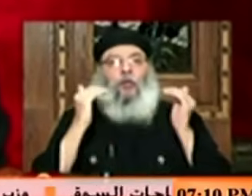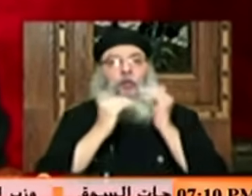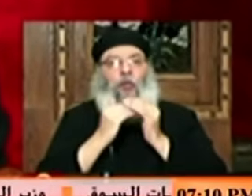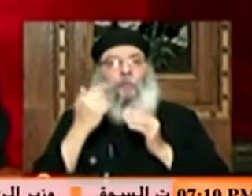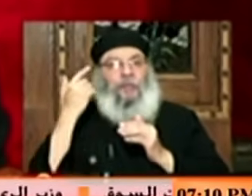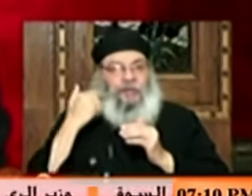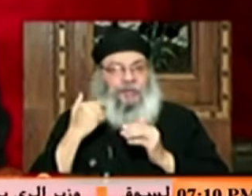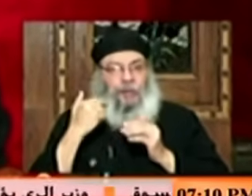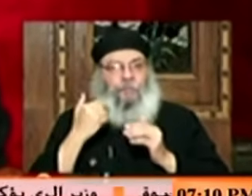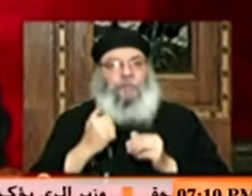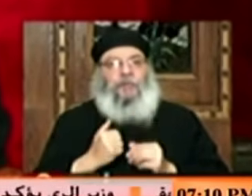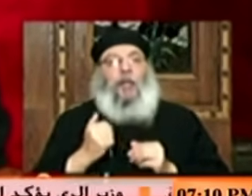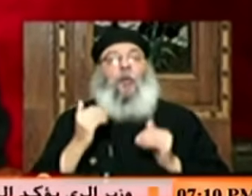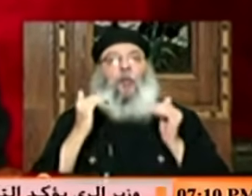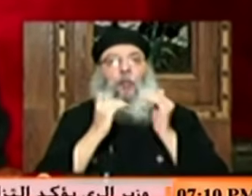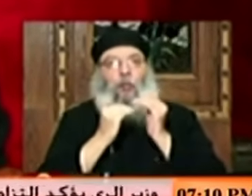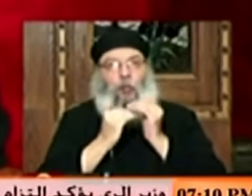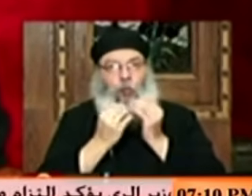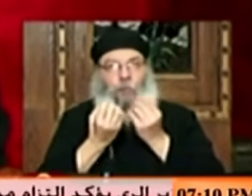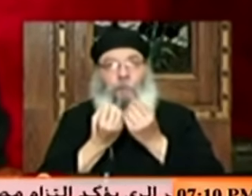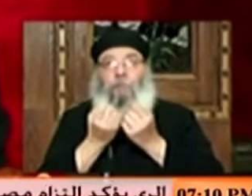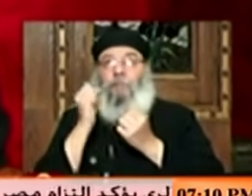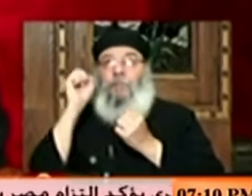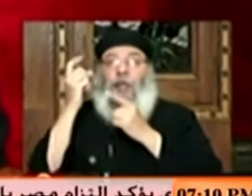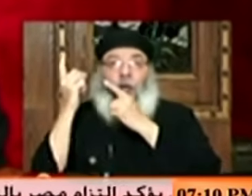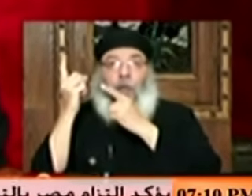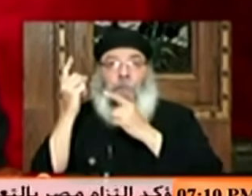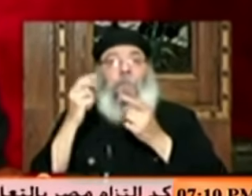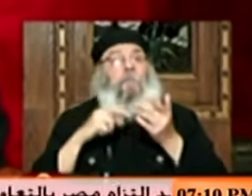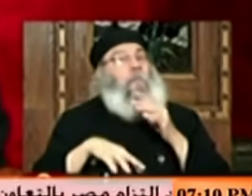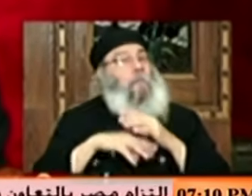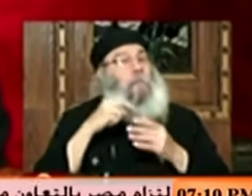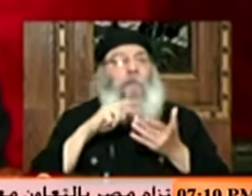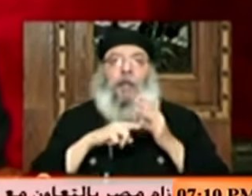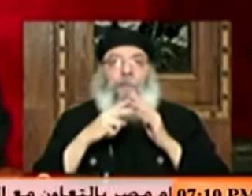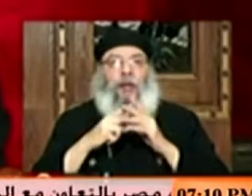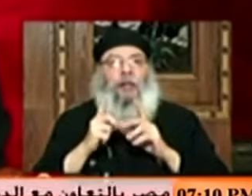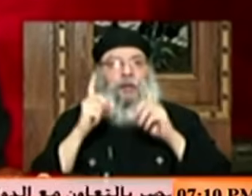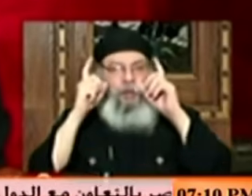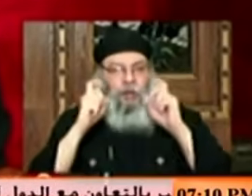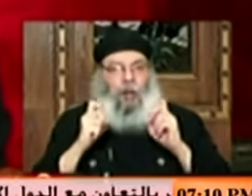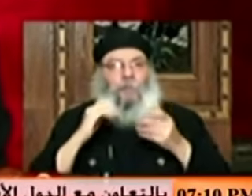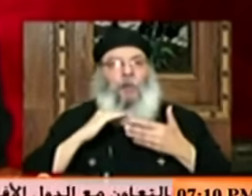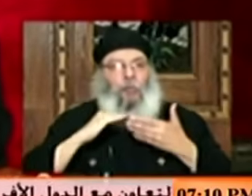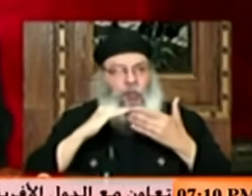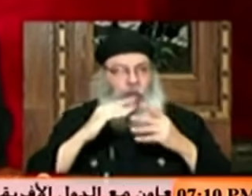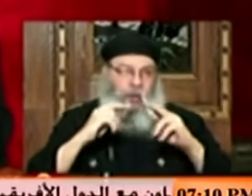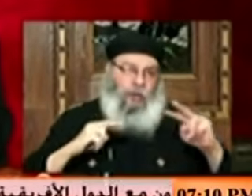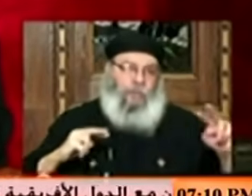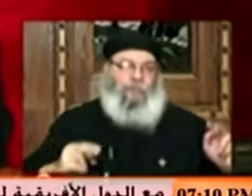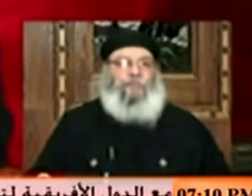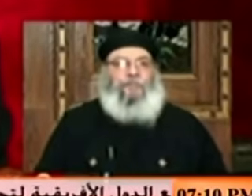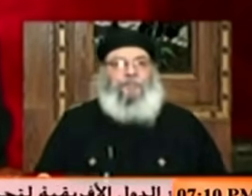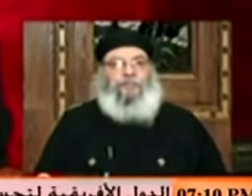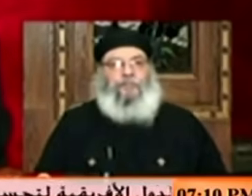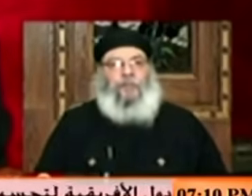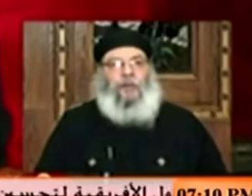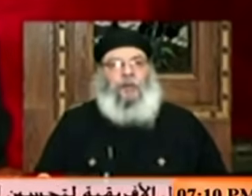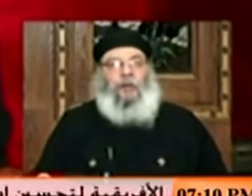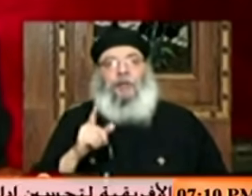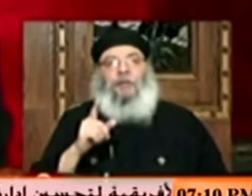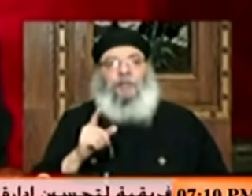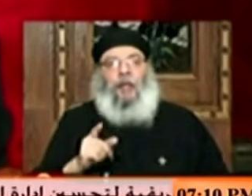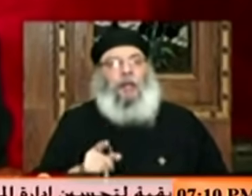السبت او يوم الرب باعمال رحمه ومعناه انك تمتنع عن